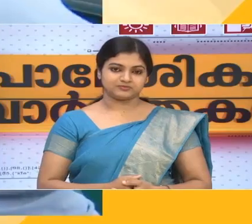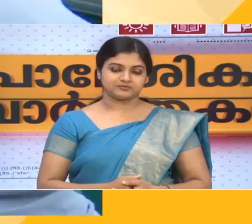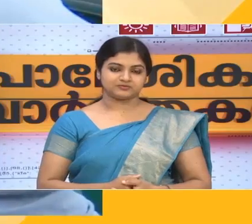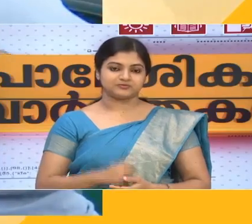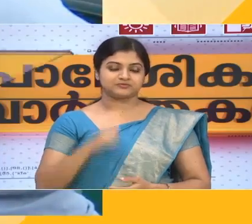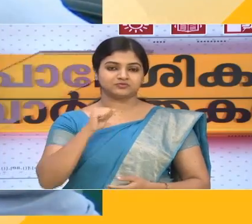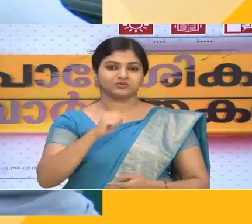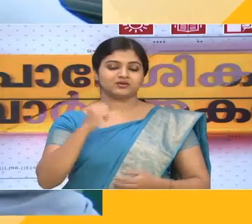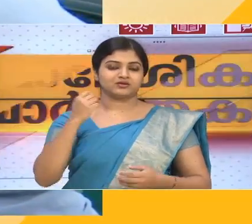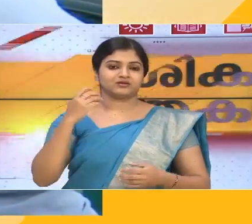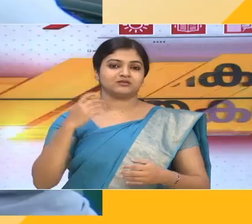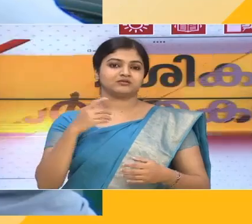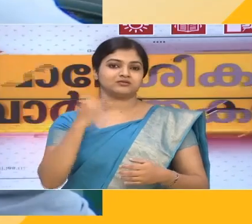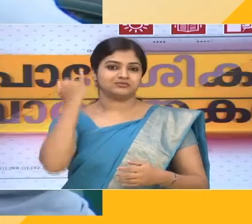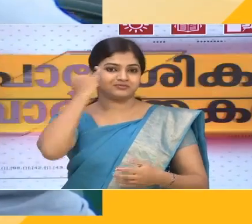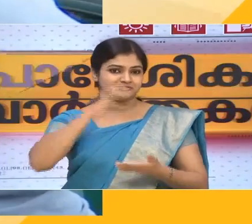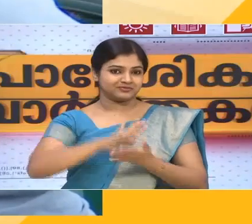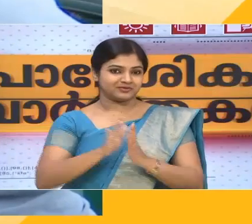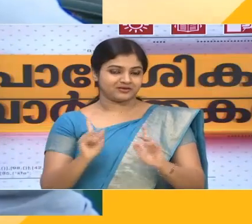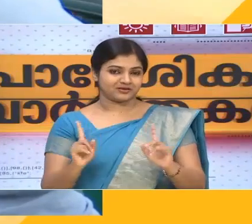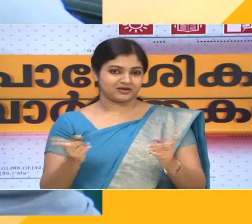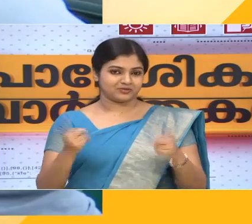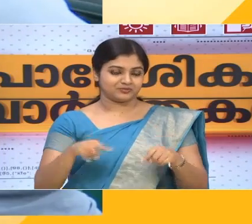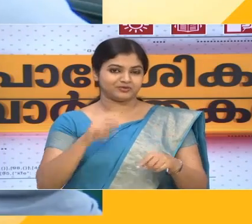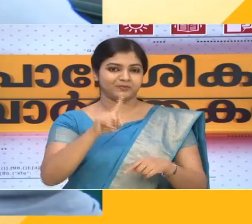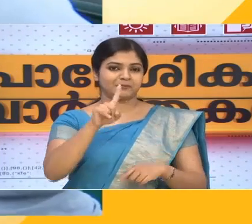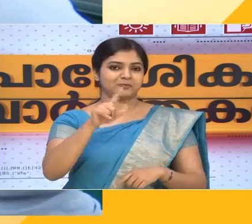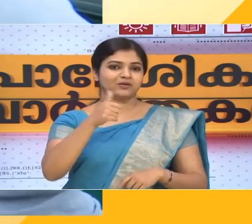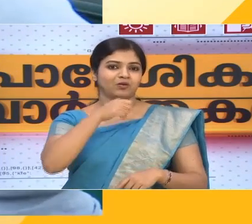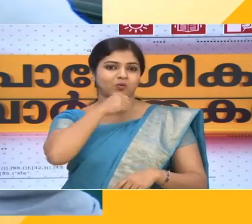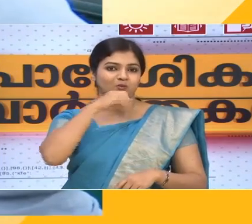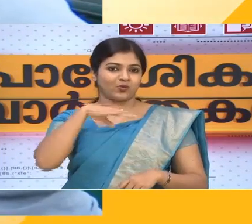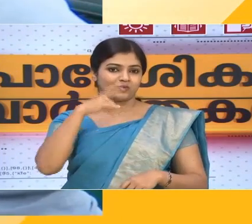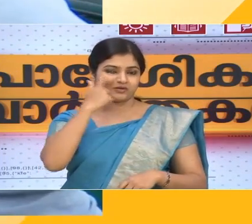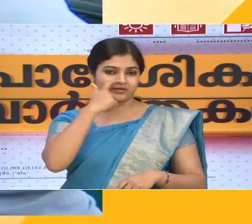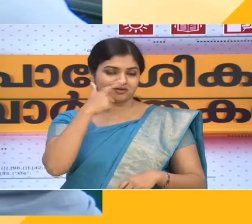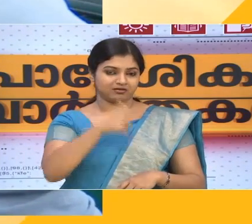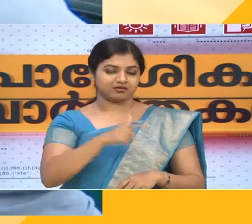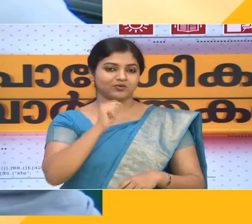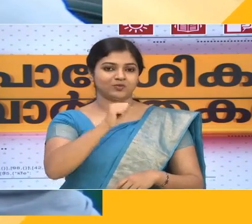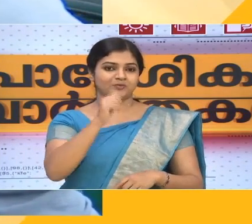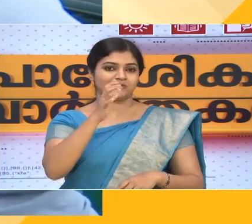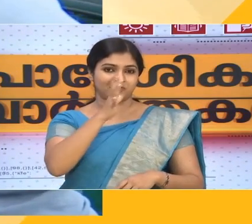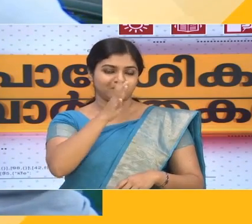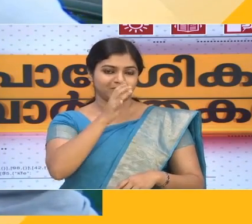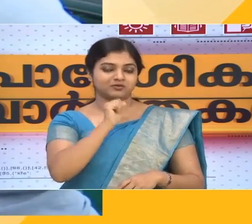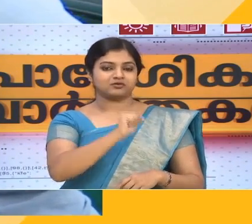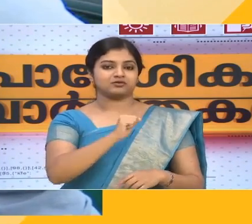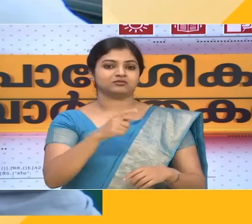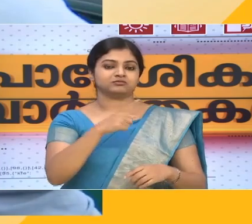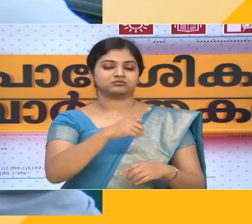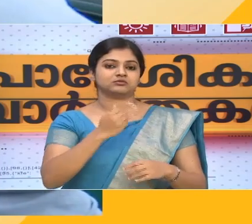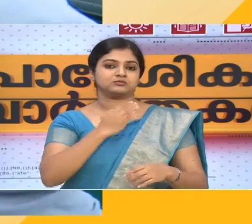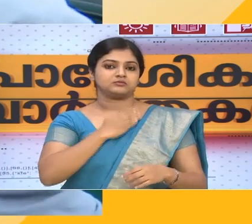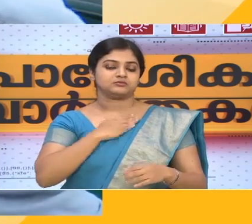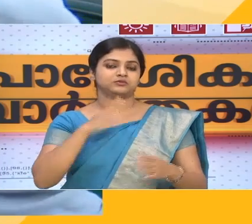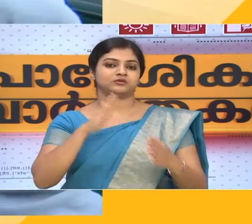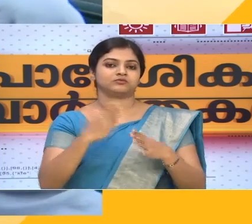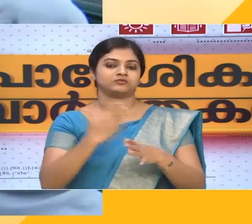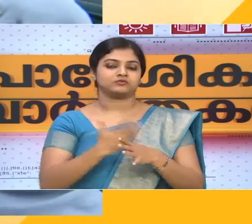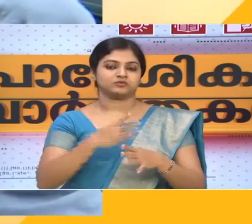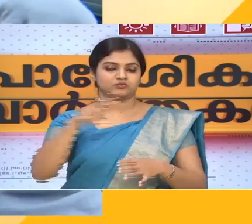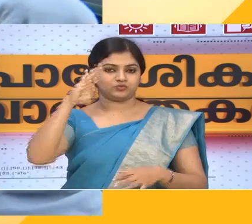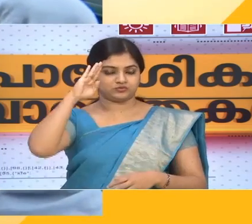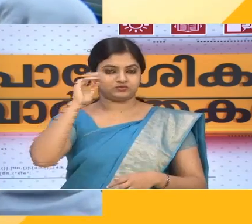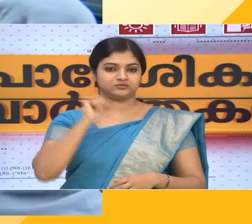ശാരീരിക ചൂഷണത്തിനിരയായ 16 വയസ്സുകാരിയോടും മാതാവിനോടുമാണ് പള്ളുരുത്തി പോലീസിന്റെ പ്രതികാര നടപടി. പെൺകുട്ടിയുടെ ചിത്രവും മേൽവിലാസവും